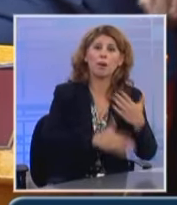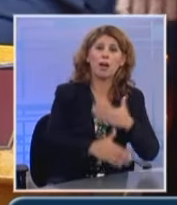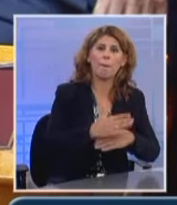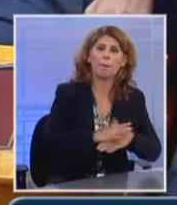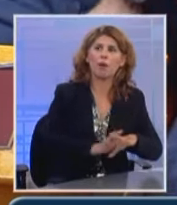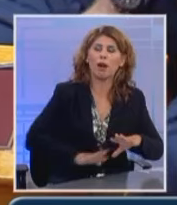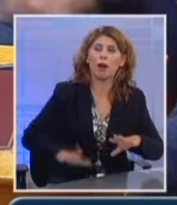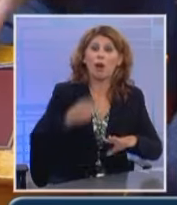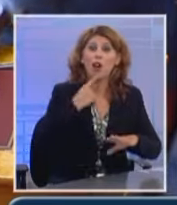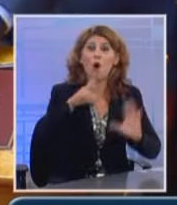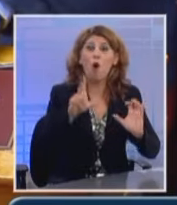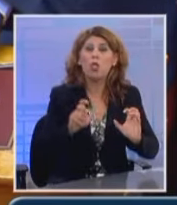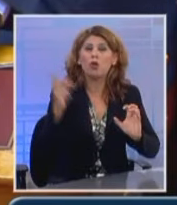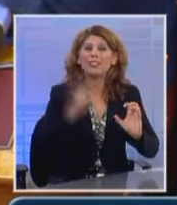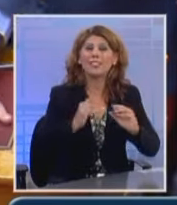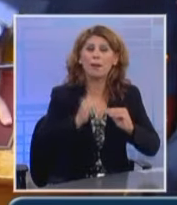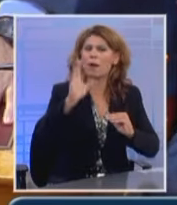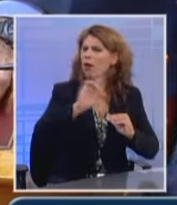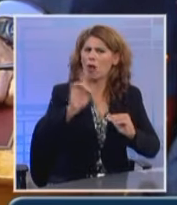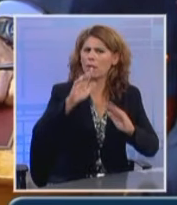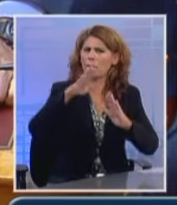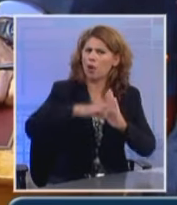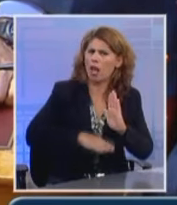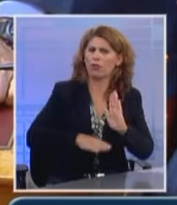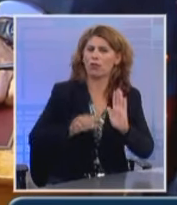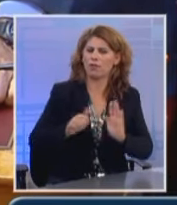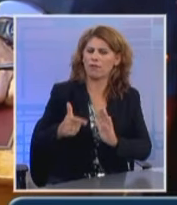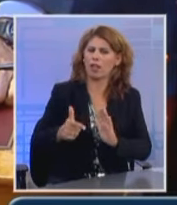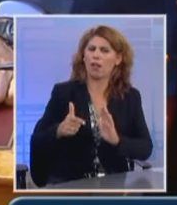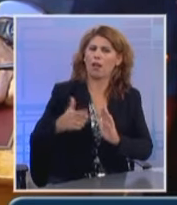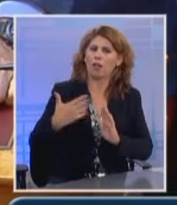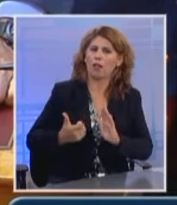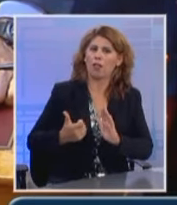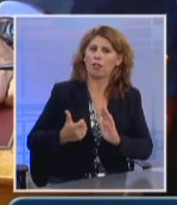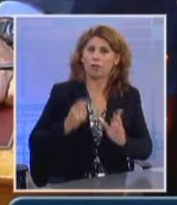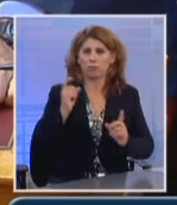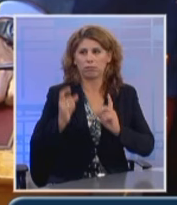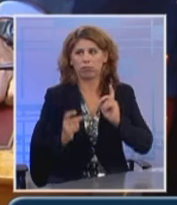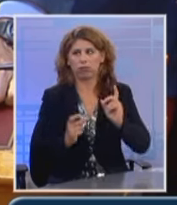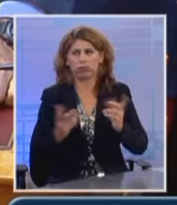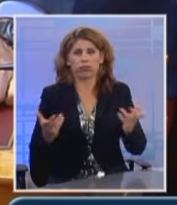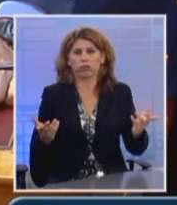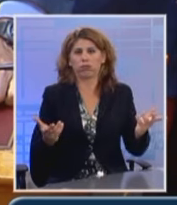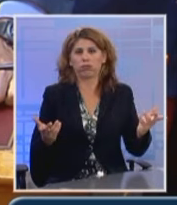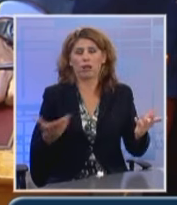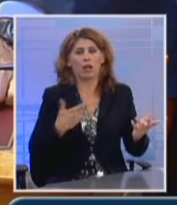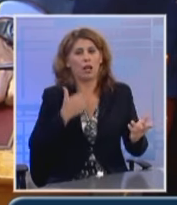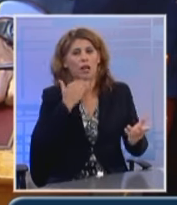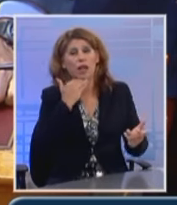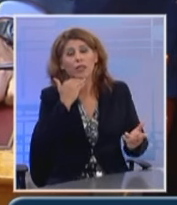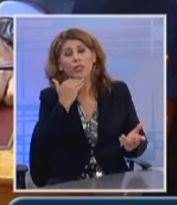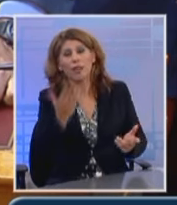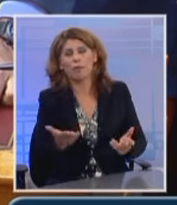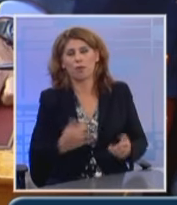μιλάω αυτούς που είναι από 80% και πάνω. Δεν πιάνω παρακάτω, που και αυτοί θα έχουν ένα ιδιαίτερο προβληματισμό. Δεν είναι δυνατόν, κύριε